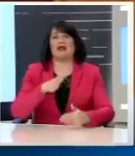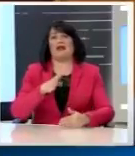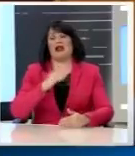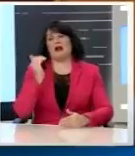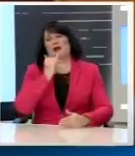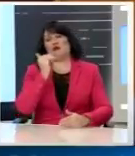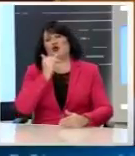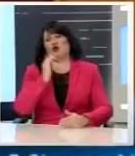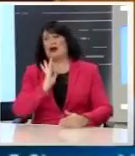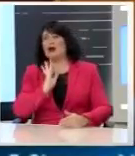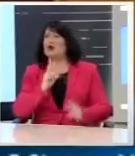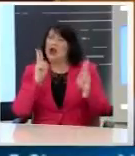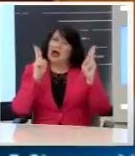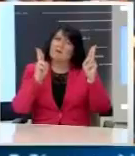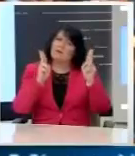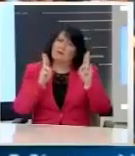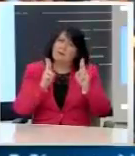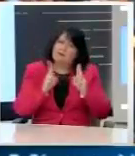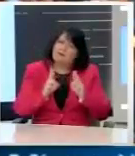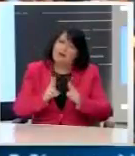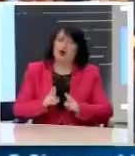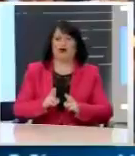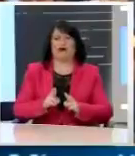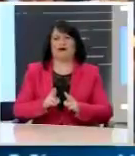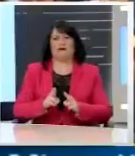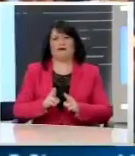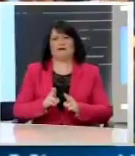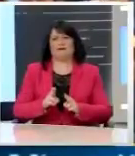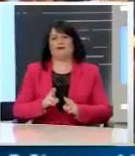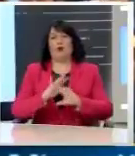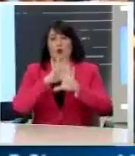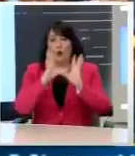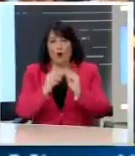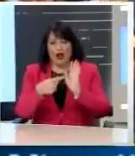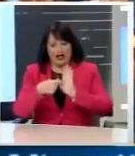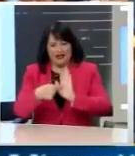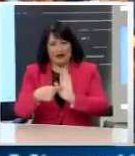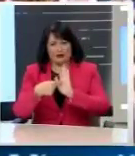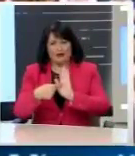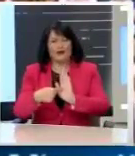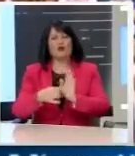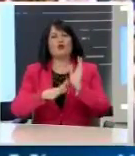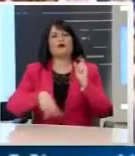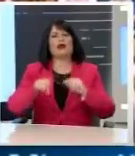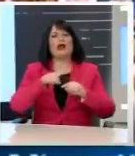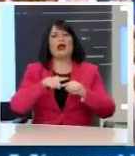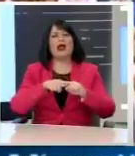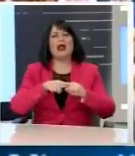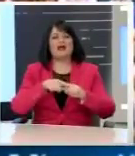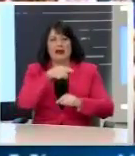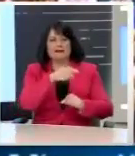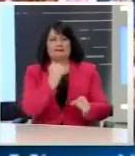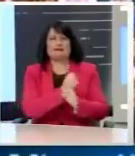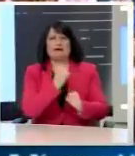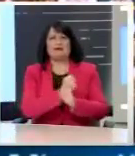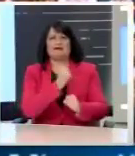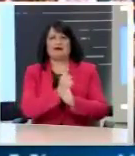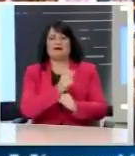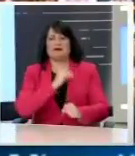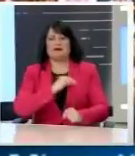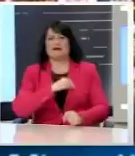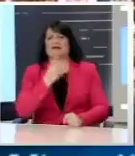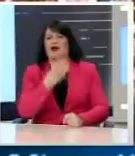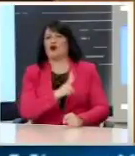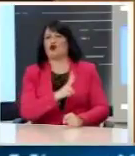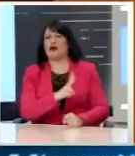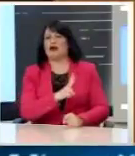μεγαλύτερους ρυθμούς, μειώνεται όμως. Όλα δείχνουν ότι η χώρα βαδίζει σε πείσμα δικό σας και αυτών των συμφερόντων που